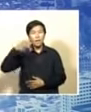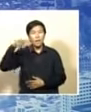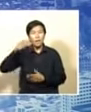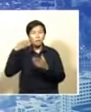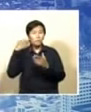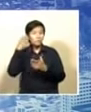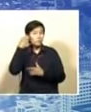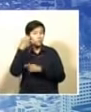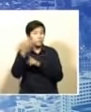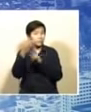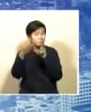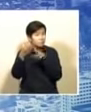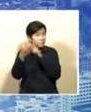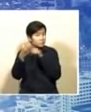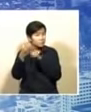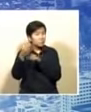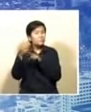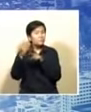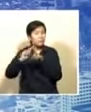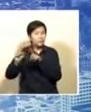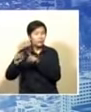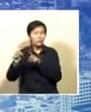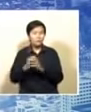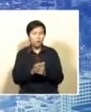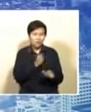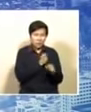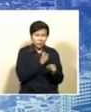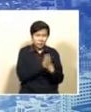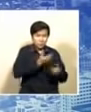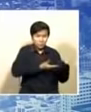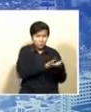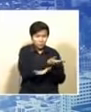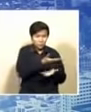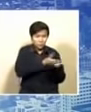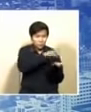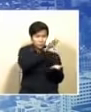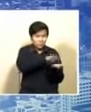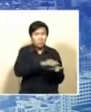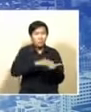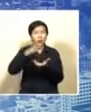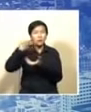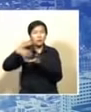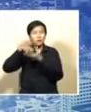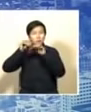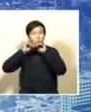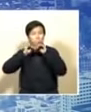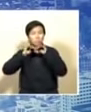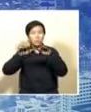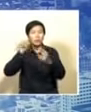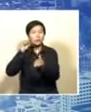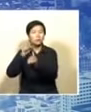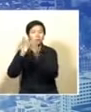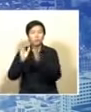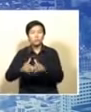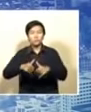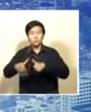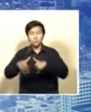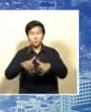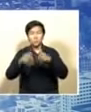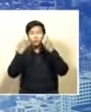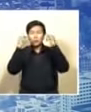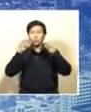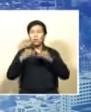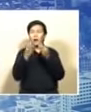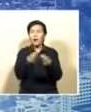ที่พวกเราได้ทำงานกันนี้ถึงพี่น้องประชาชนนี่ท่านก็ให้ความสำคัญเรื่องต่างๆเหล่านี้และท่านยังเน้นเช่นเดิม